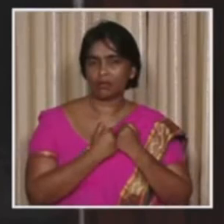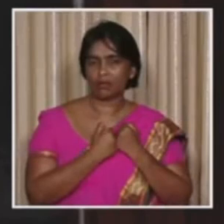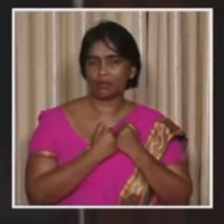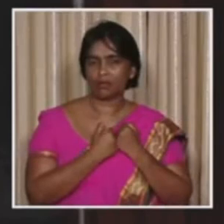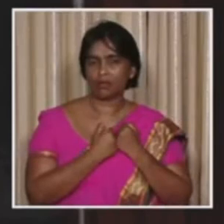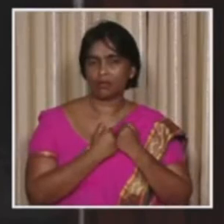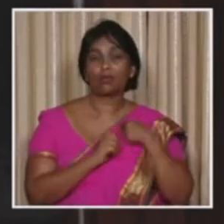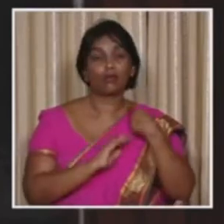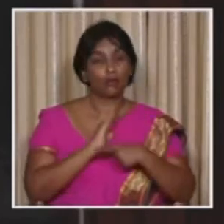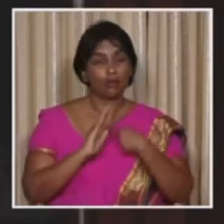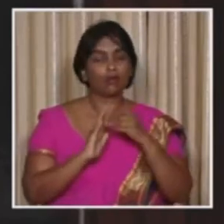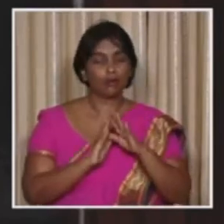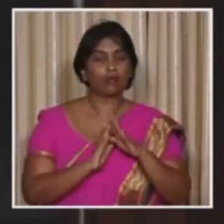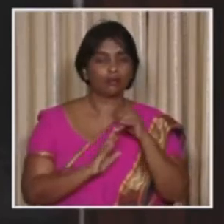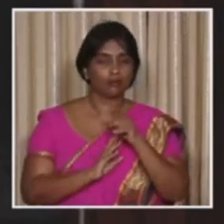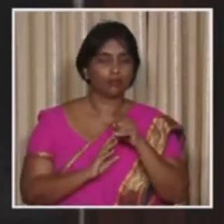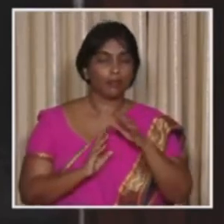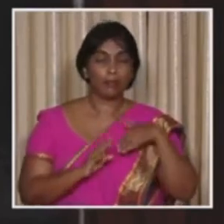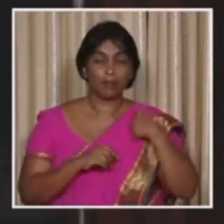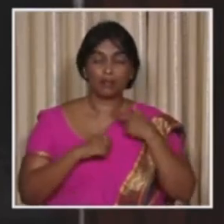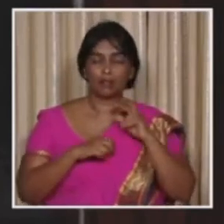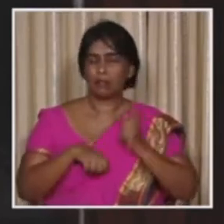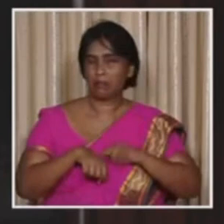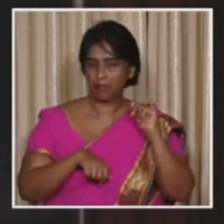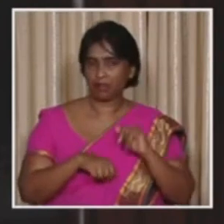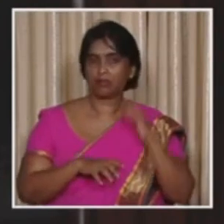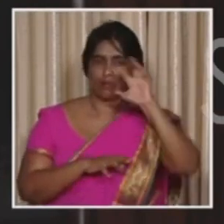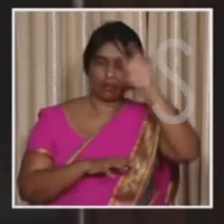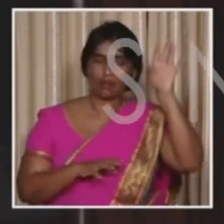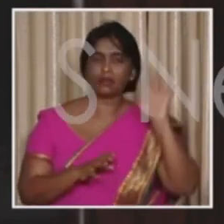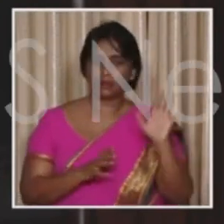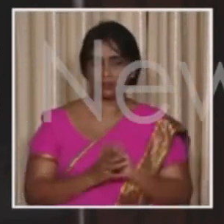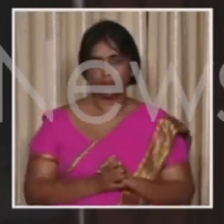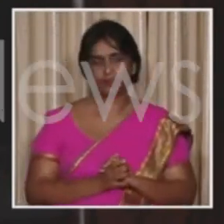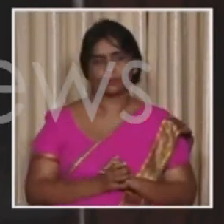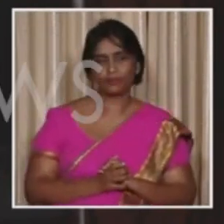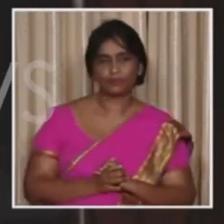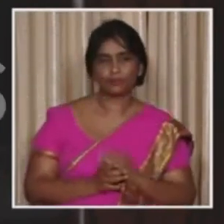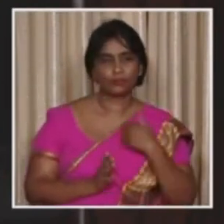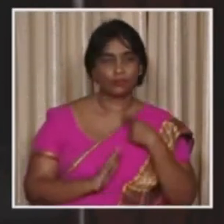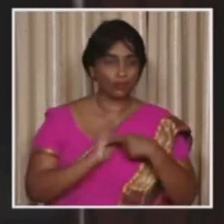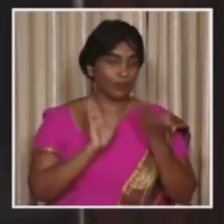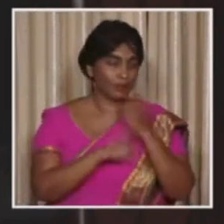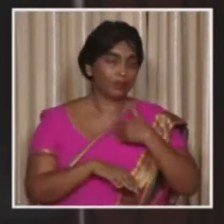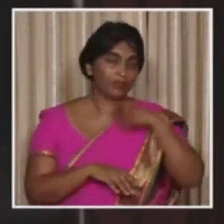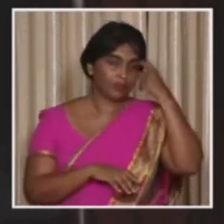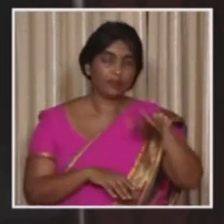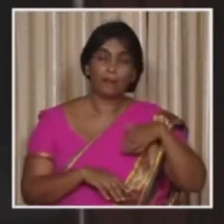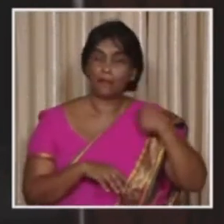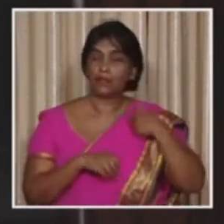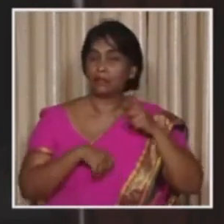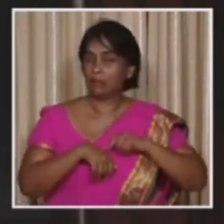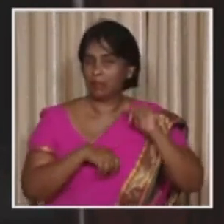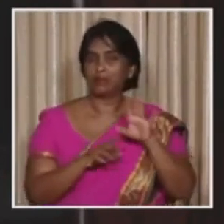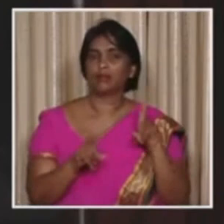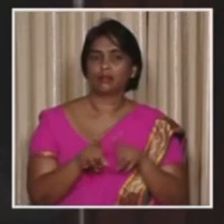අපේ රටේ තියෙන ප්‍රයොරිටි ඉෂුස් කියලා ඕනම රටක තියෙන ප්‍රයොරිටි ඉෂුස් අපේ රටේ පෞගේ කාලේ අපි දැක්කේ ප්‍රයොරිටි ඉෂුස්